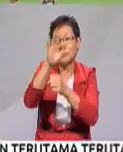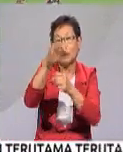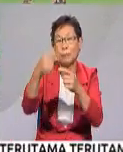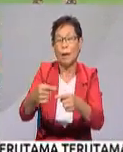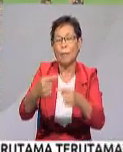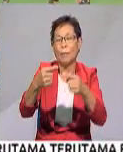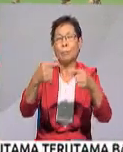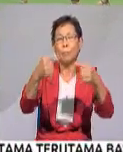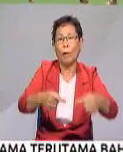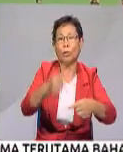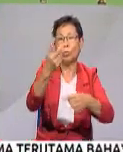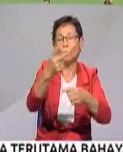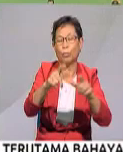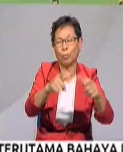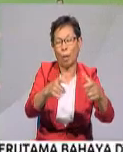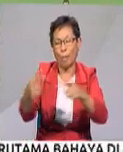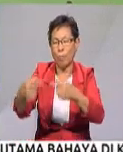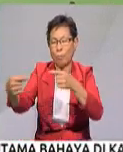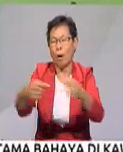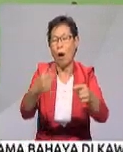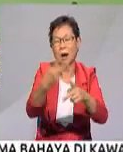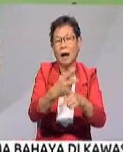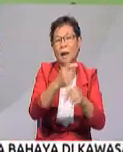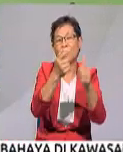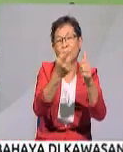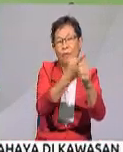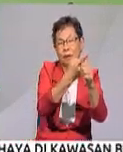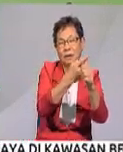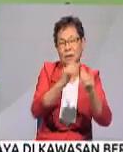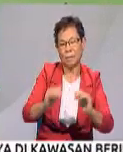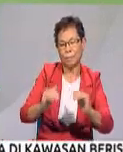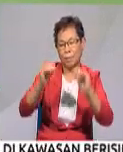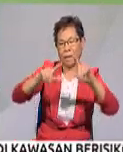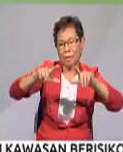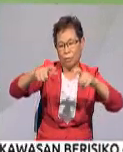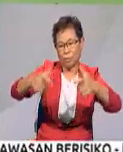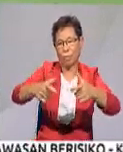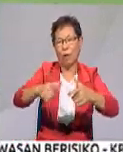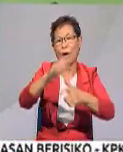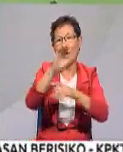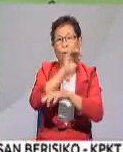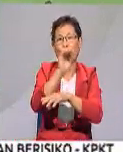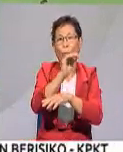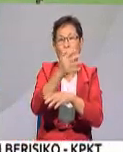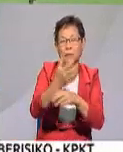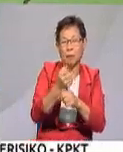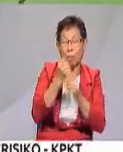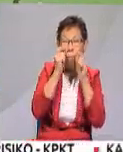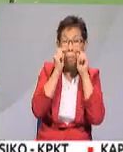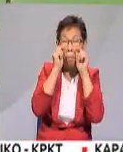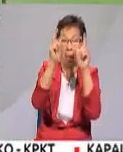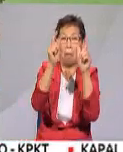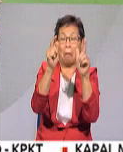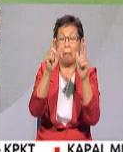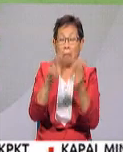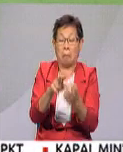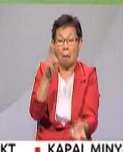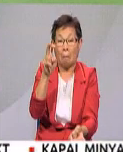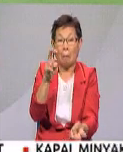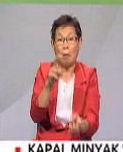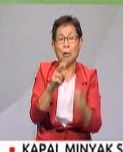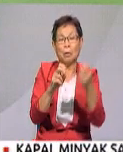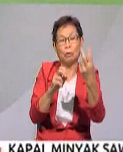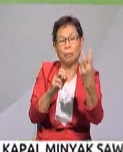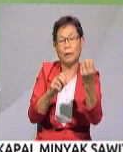kedua antara kedua-dua pasukan selepas kali pertama di peringkat kumpulan. Cobra mencipta kejutan apabila mendahului